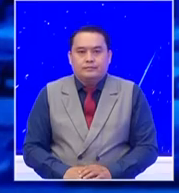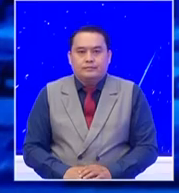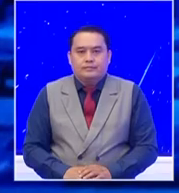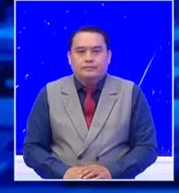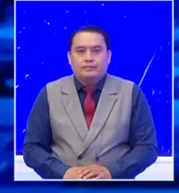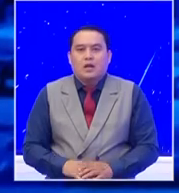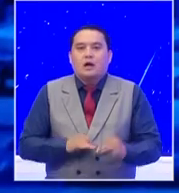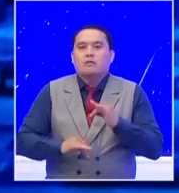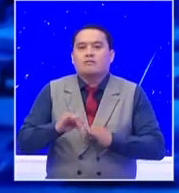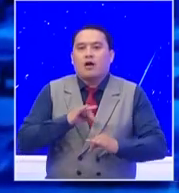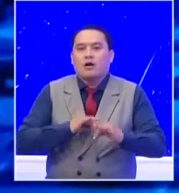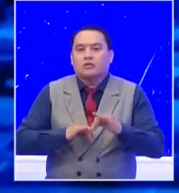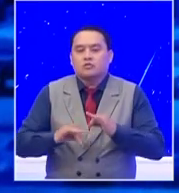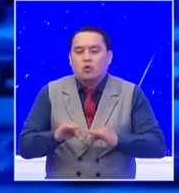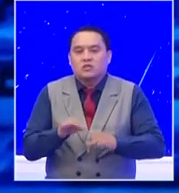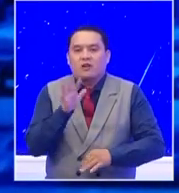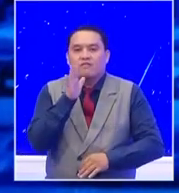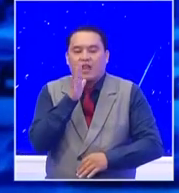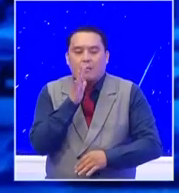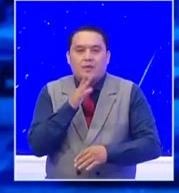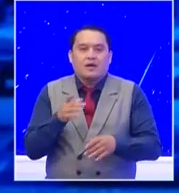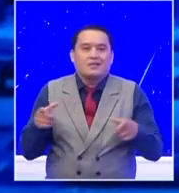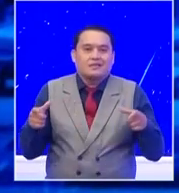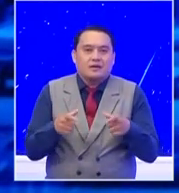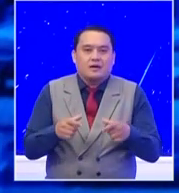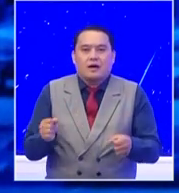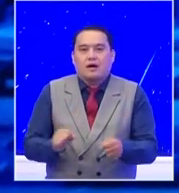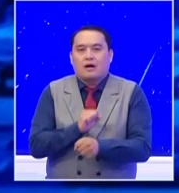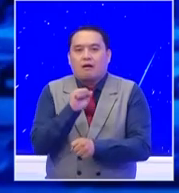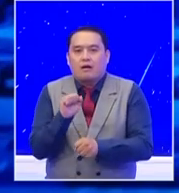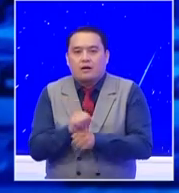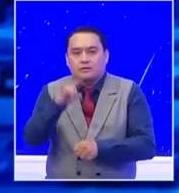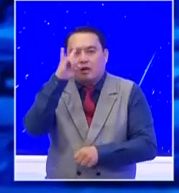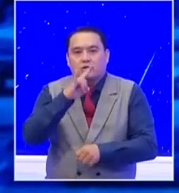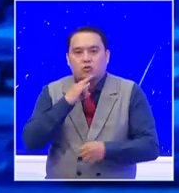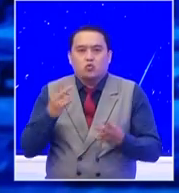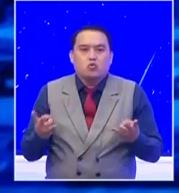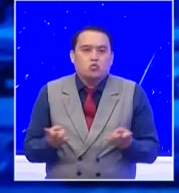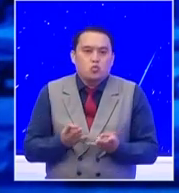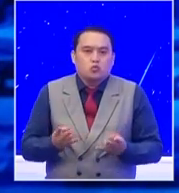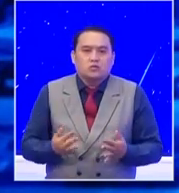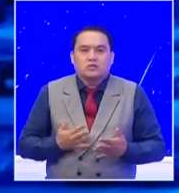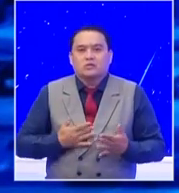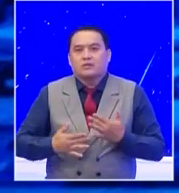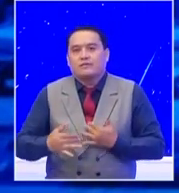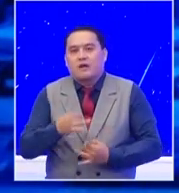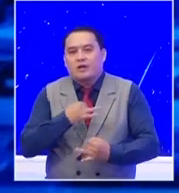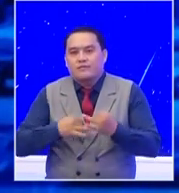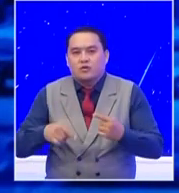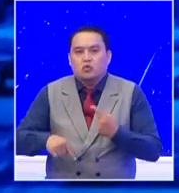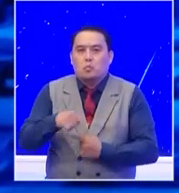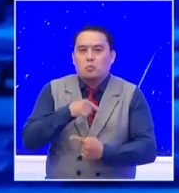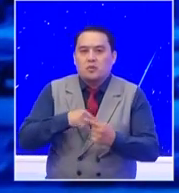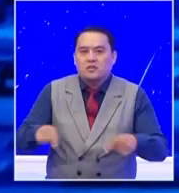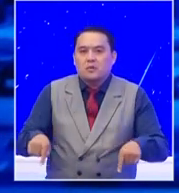Конструктивный диалог. В разгар пандемии коронавируса Казахстан остро нуждается в восстановлении деловой активности сферы